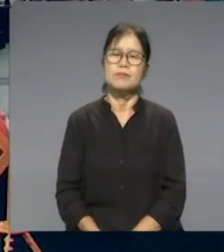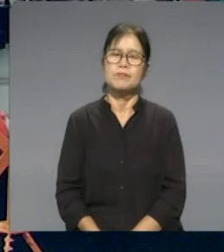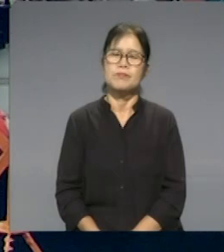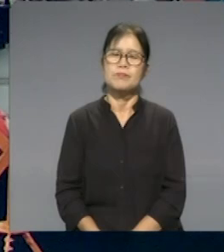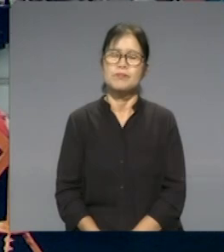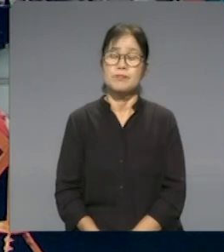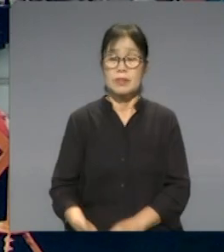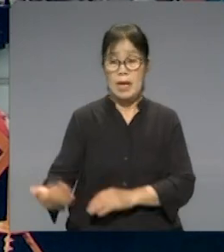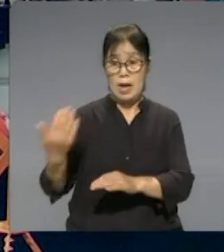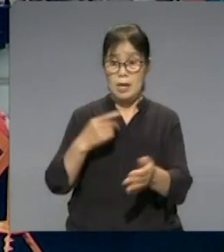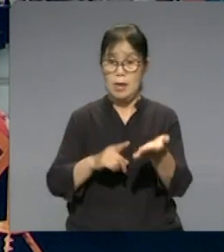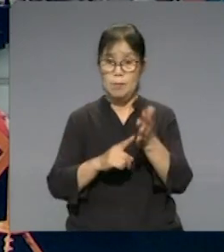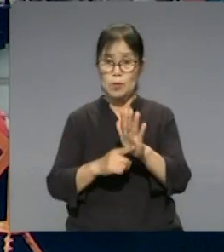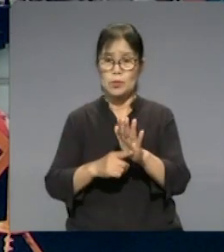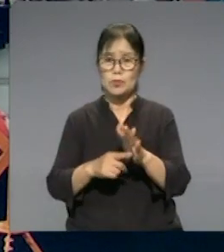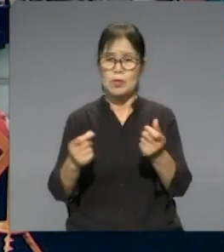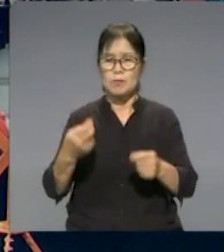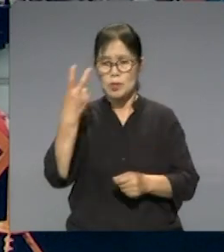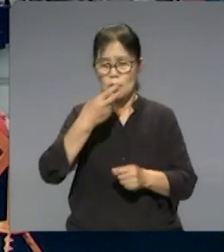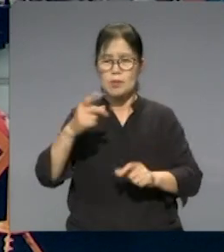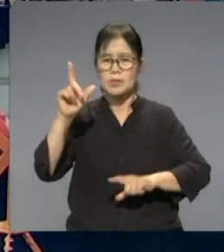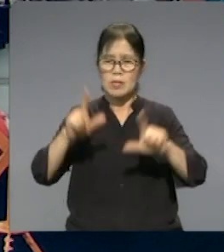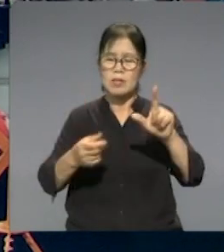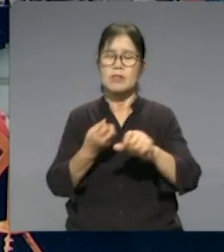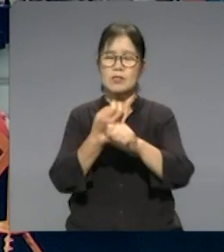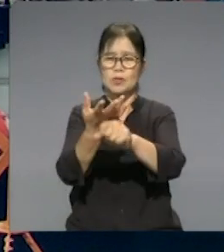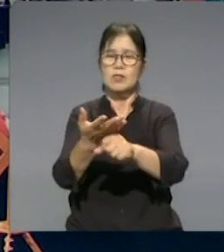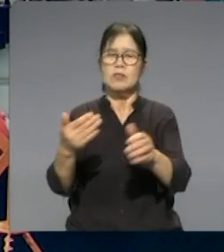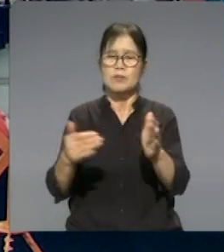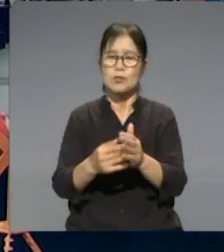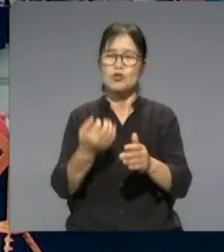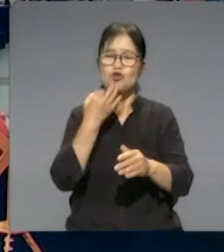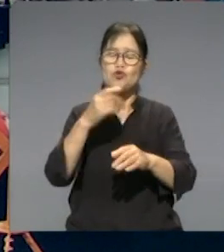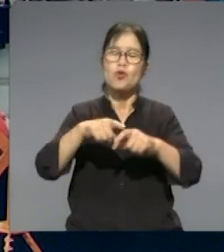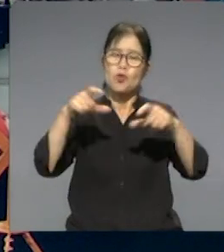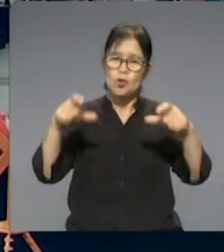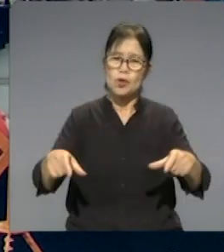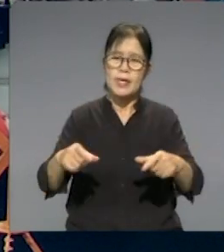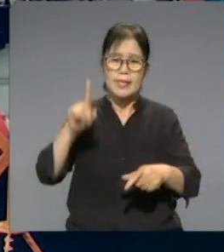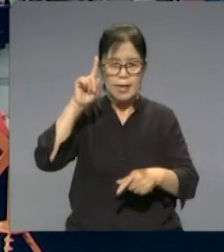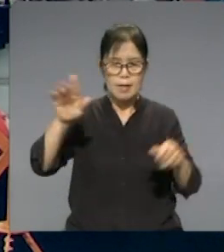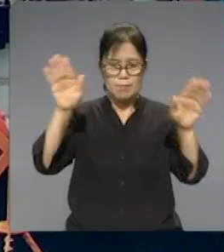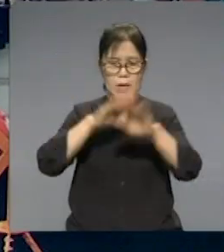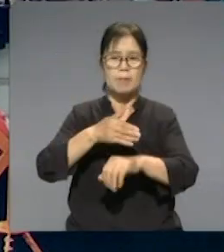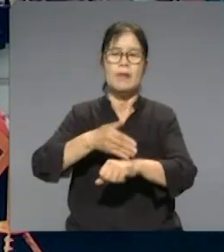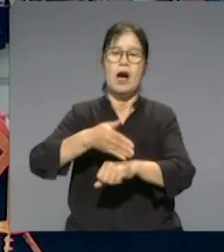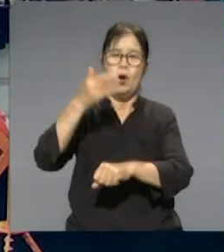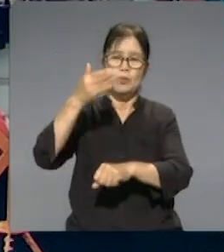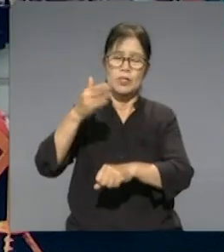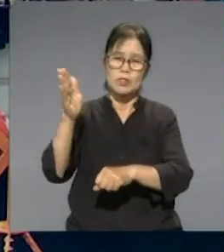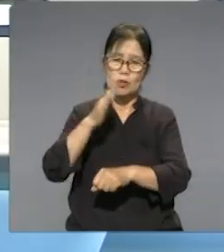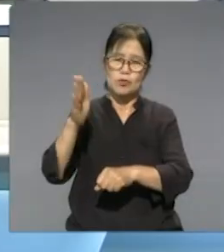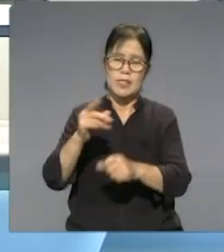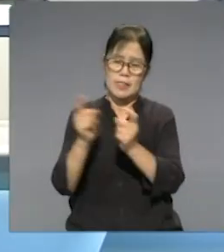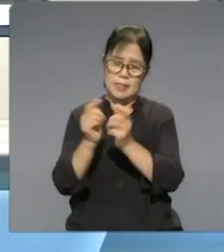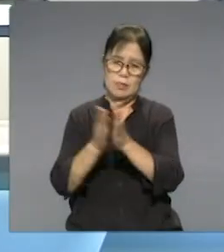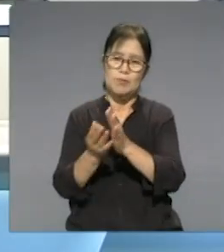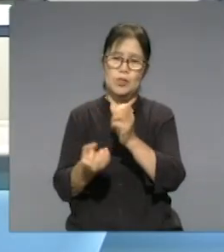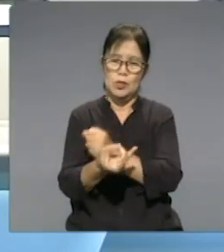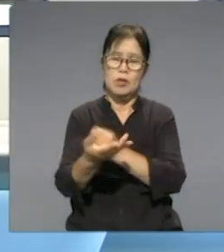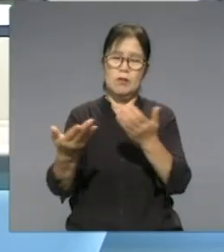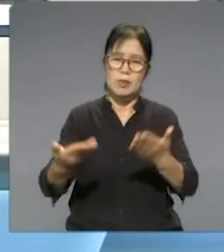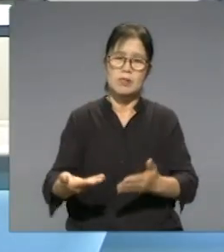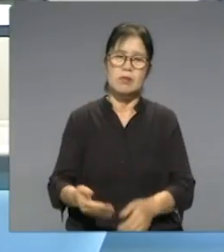자, 저희가 앞선 보도에서 점검 상태를 전해드렸습니다만, 수도권에는 내일 밤 9시를 전후해서 직접적인 영향,